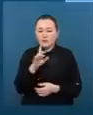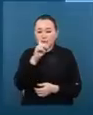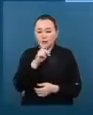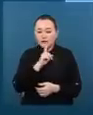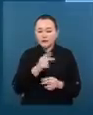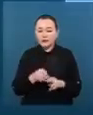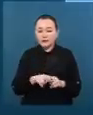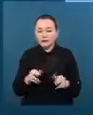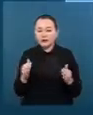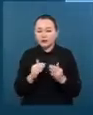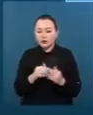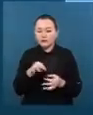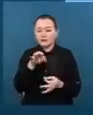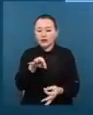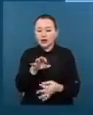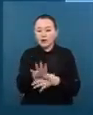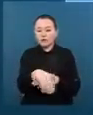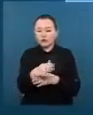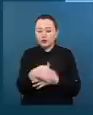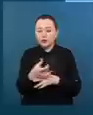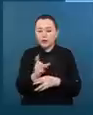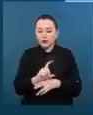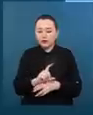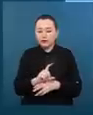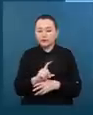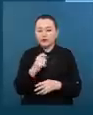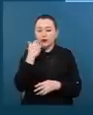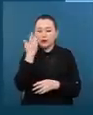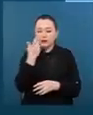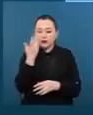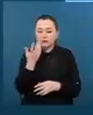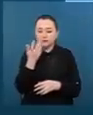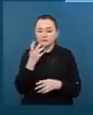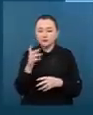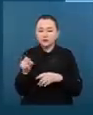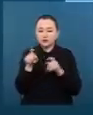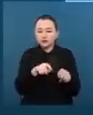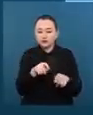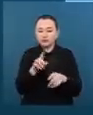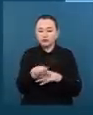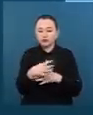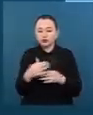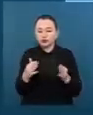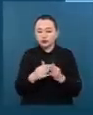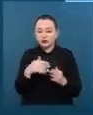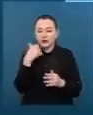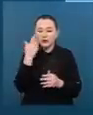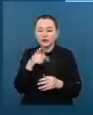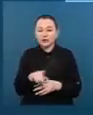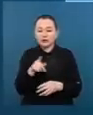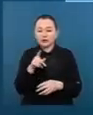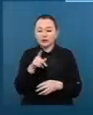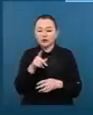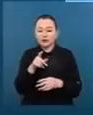этот дом стоял пустой. Поэтому, когда не заселяется, когда пустой дом, когда она